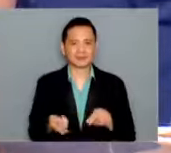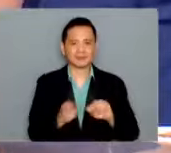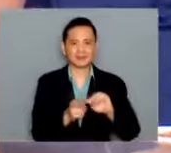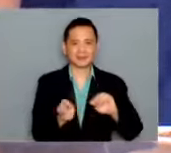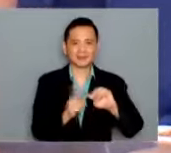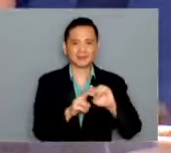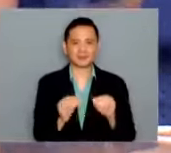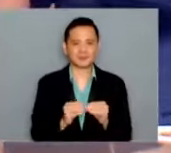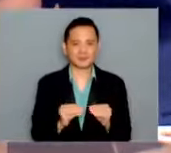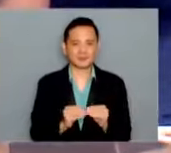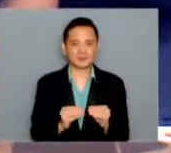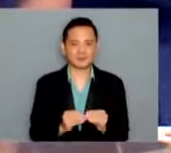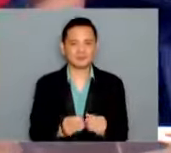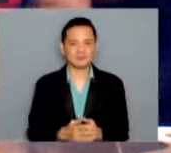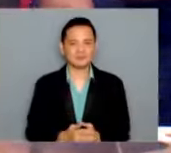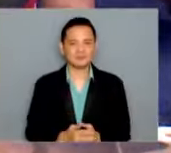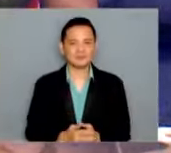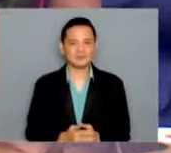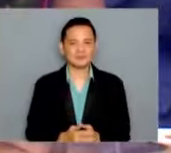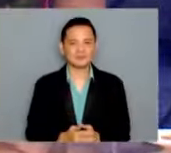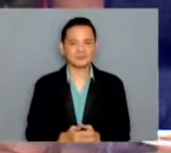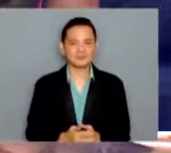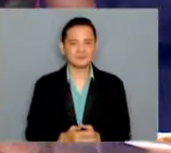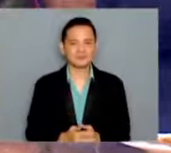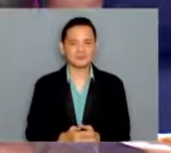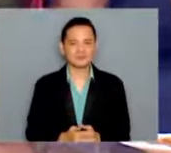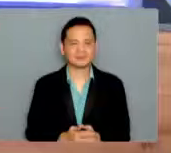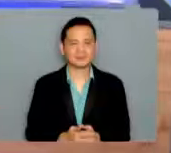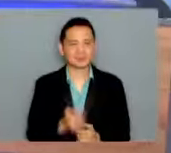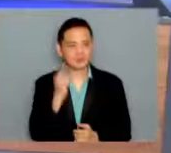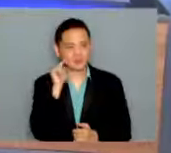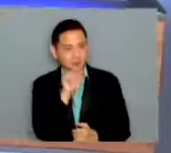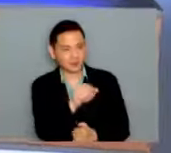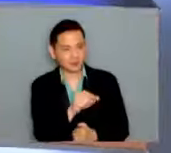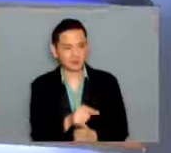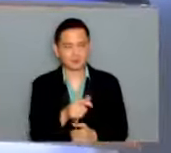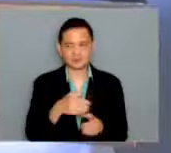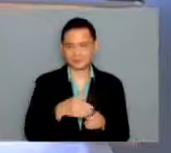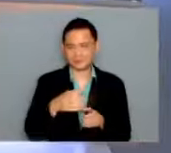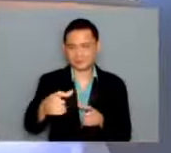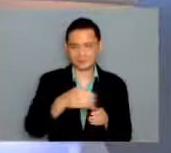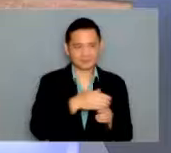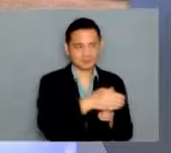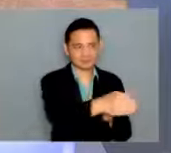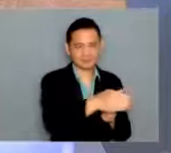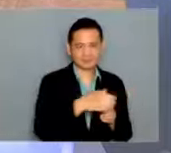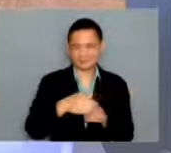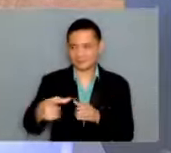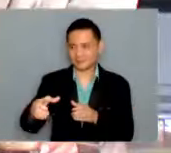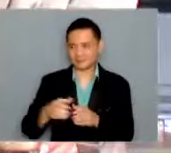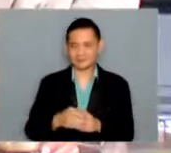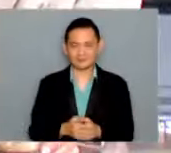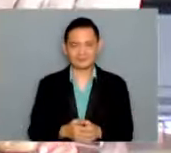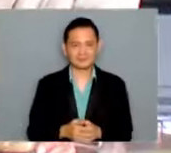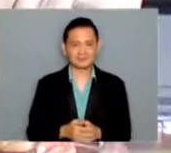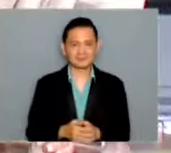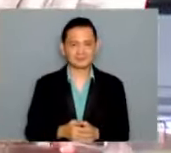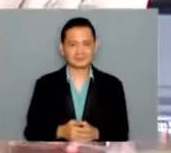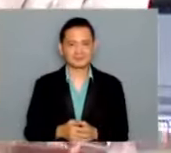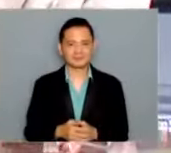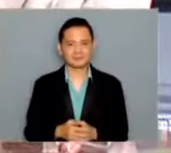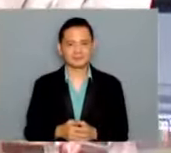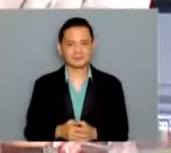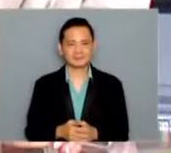kayo. Sir Mark, para sa inyo po ito. Dahil guess po kayo, sa inyo na din po yung bowl. Ito po. Ayan.